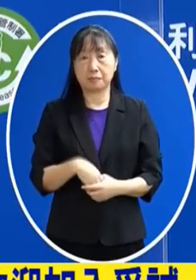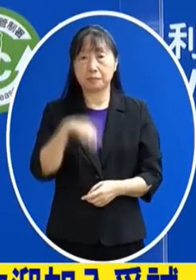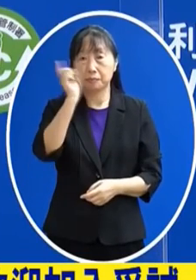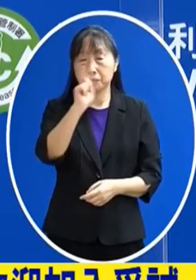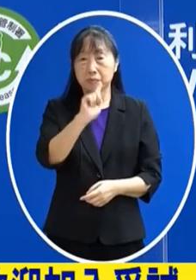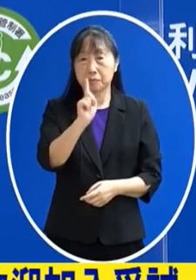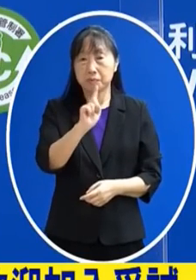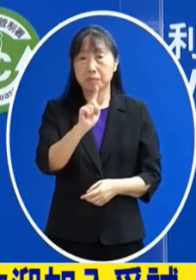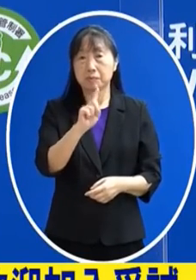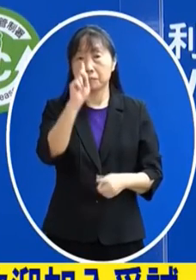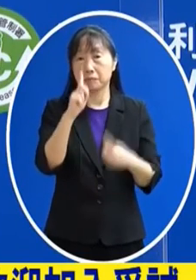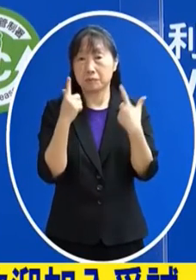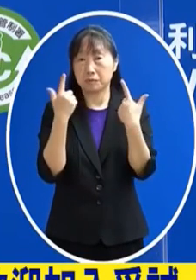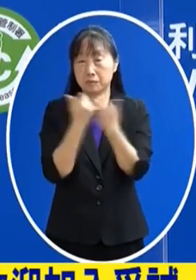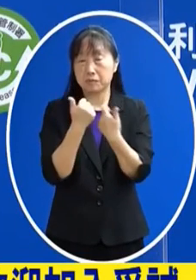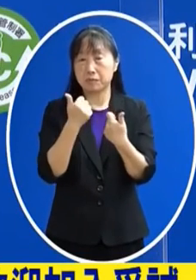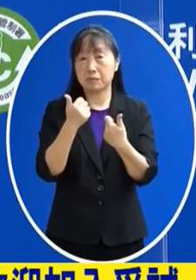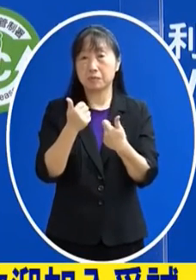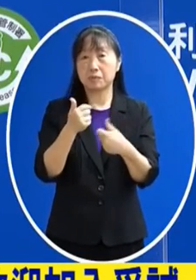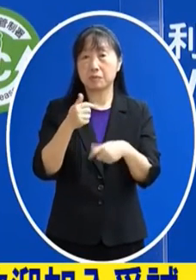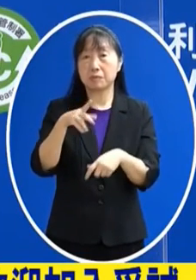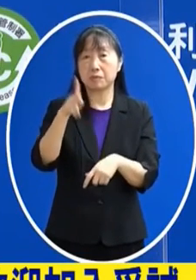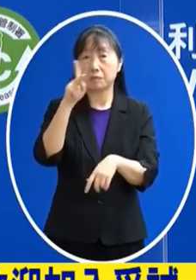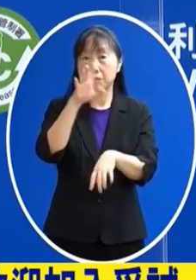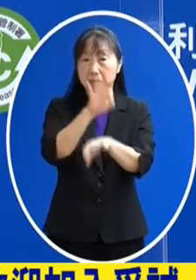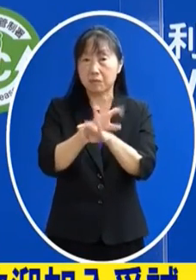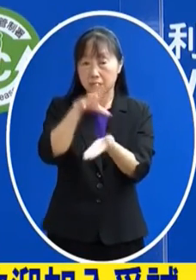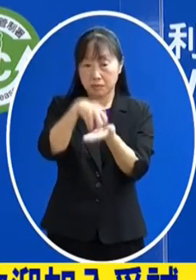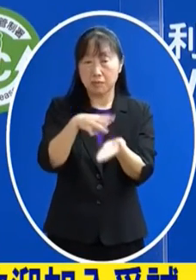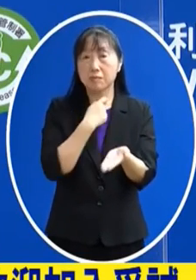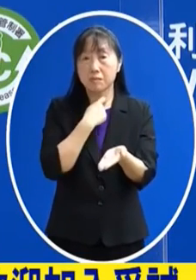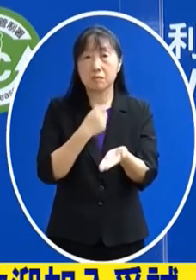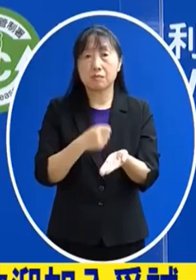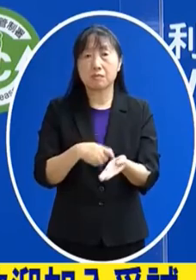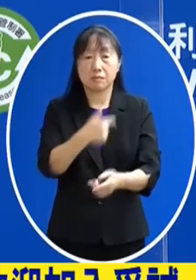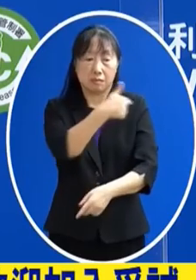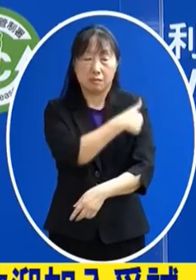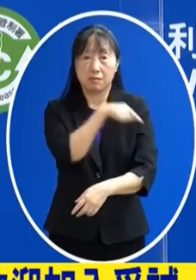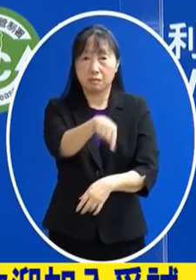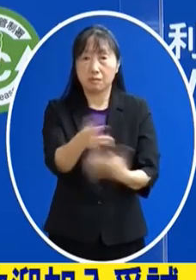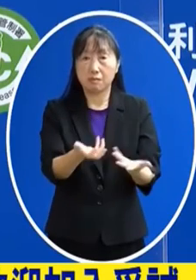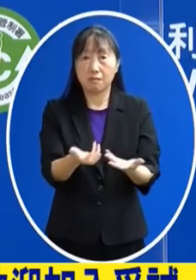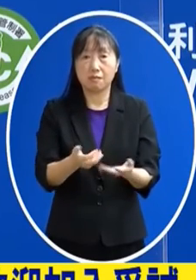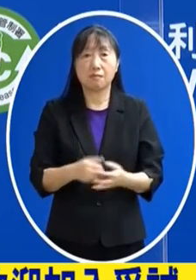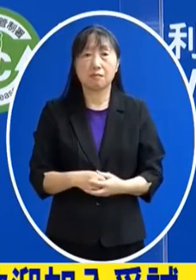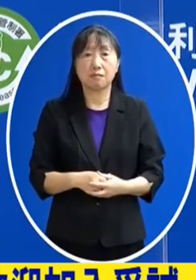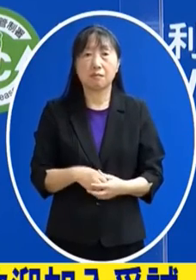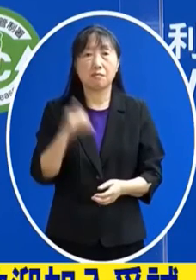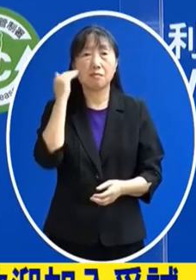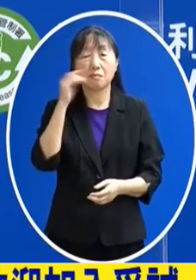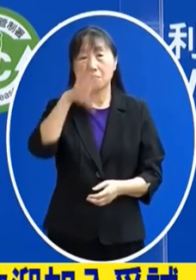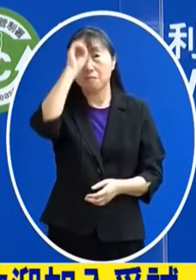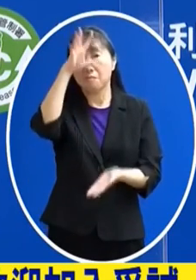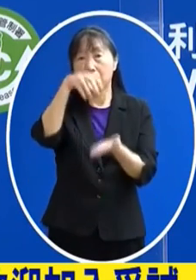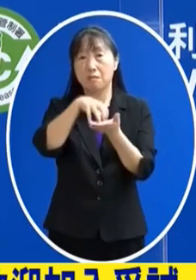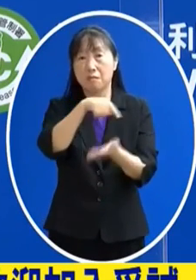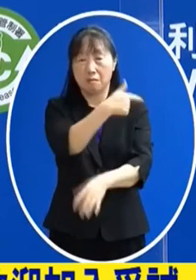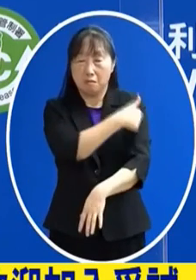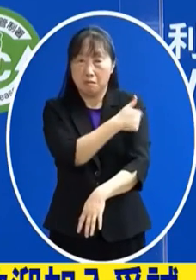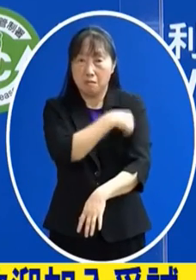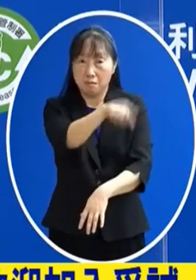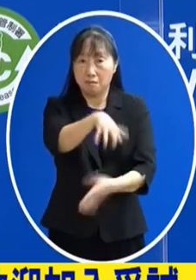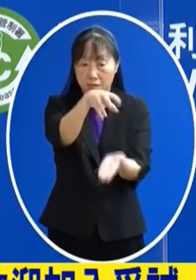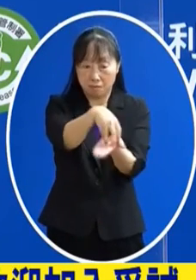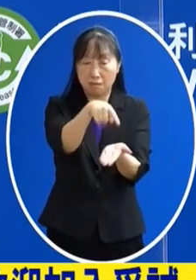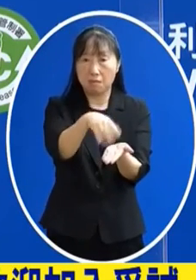么样的东西才具有一个科学的证据。那当然，在疫苗如果这个所谓的疫苗护照被世界所认可，